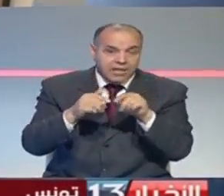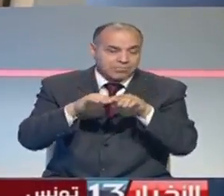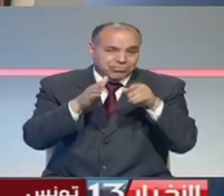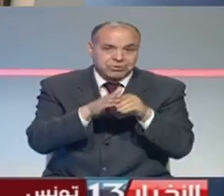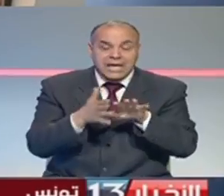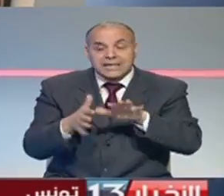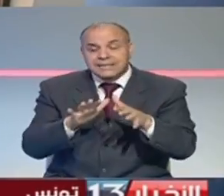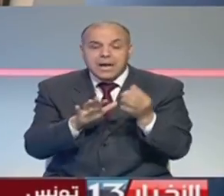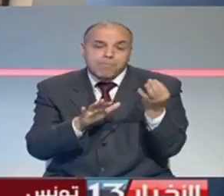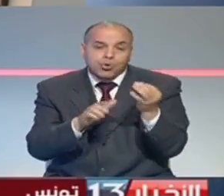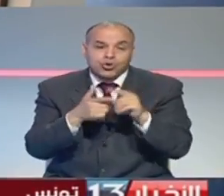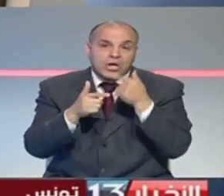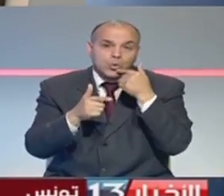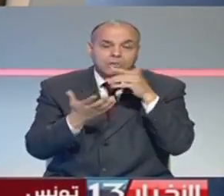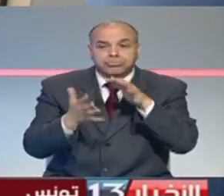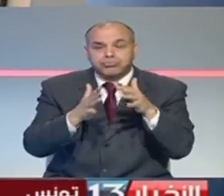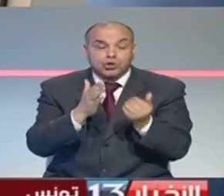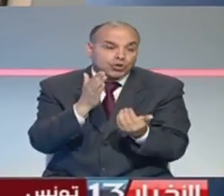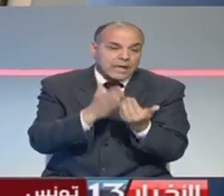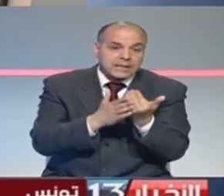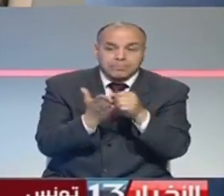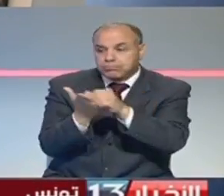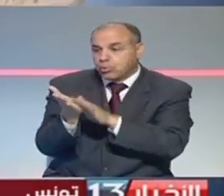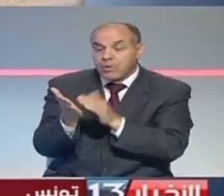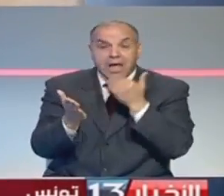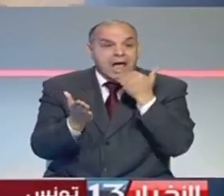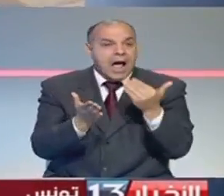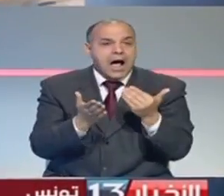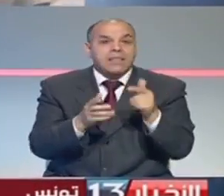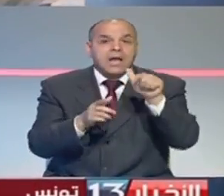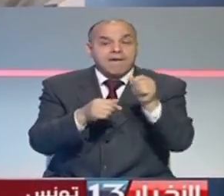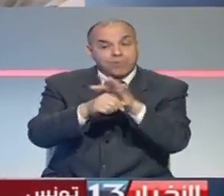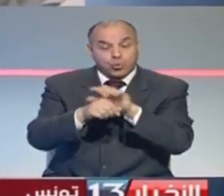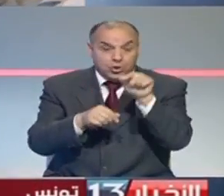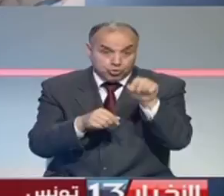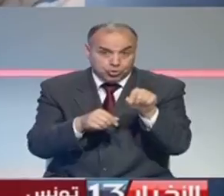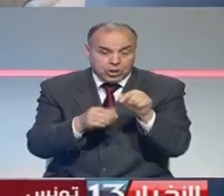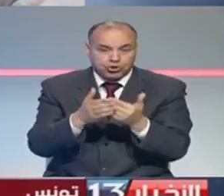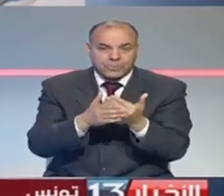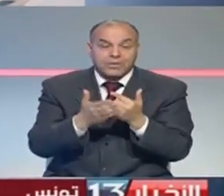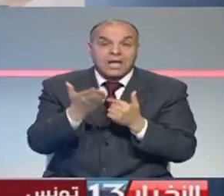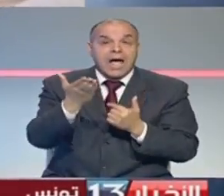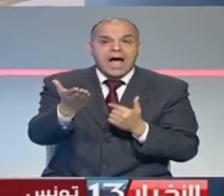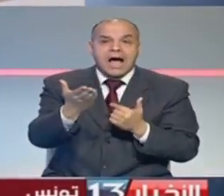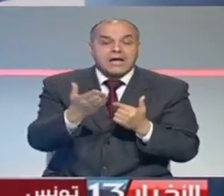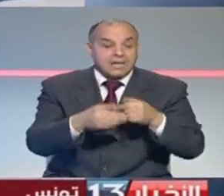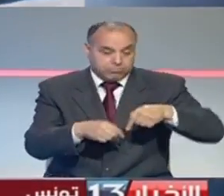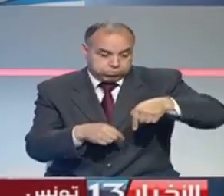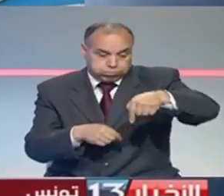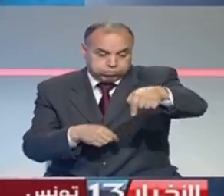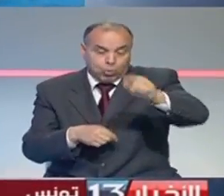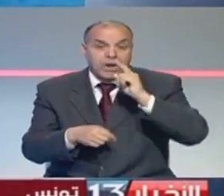الاستقرار النسبي في عدد الحالات الجديده المسجله وال حامله لفيروس كورونا المستجد على مدار الايام